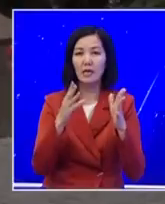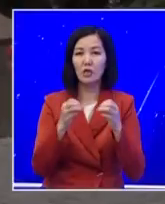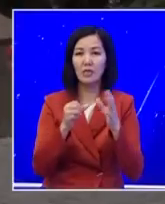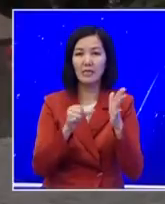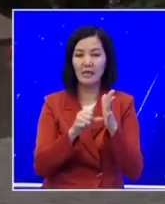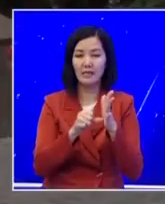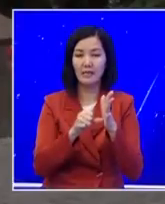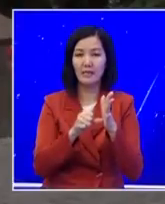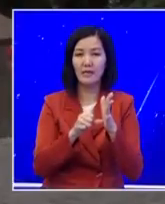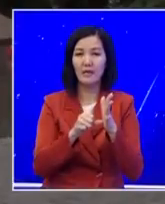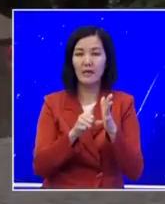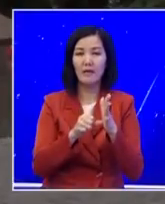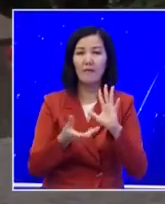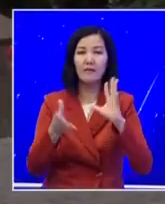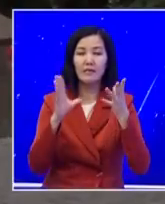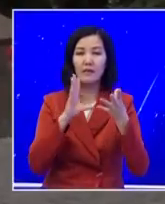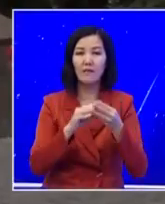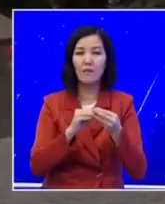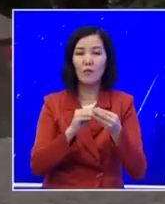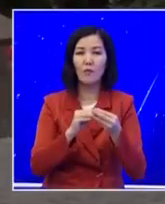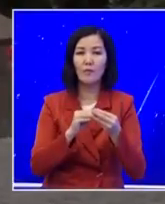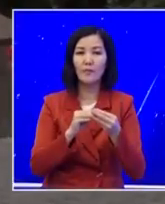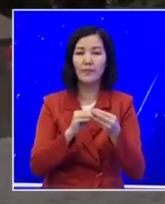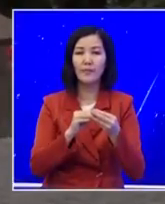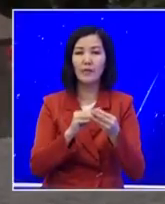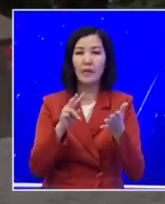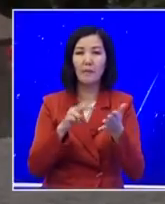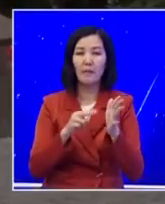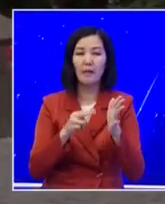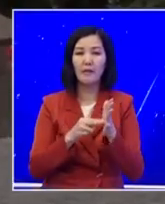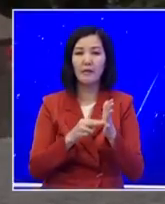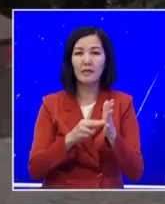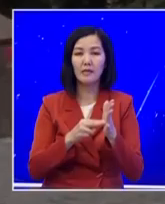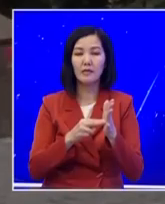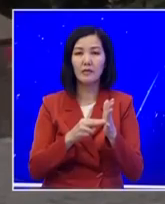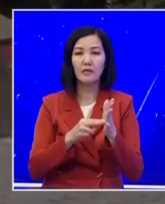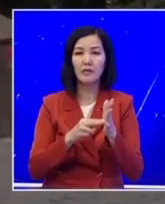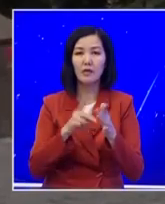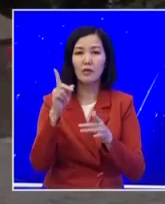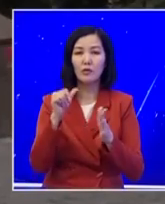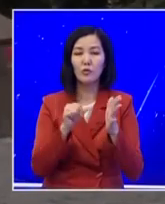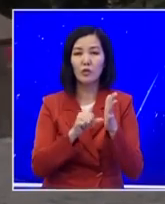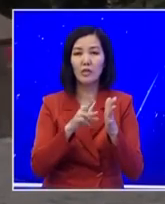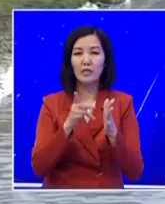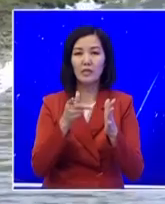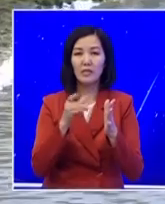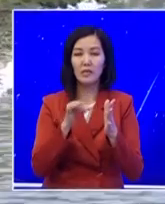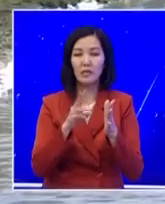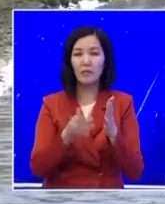нас для севооборота, конечно, преобладает ячмень порядка. Озимая пшеница у нас 106 тысяч гектаров.